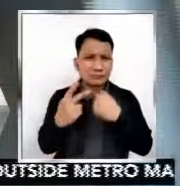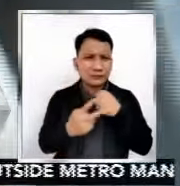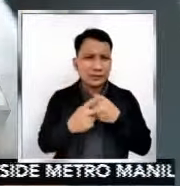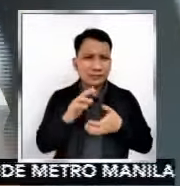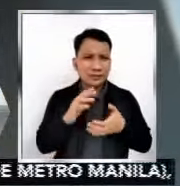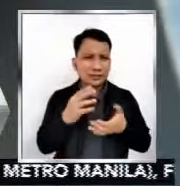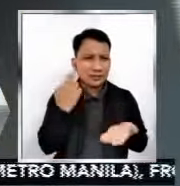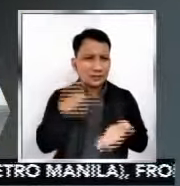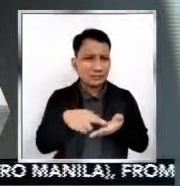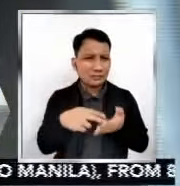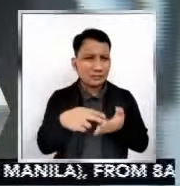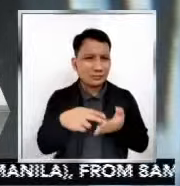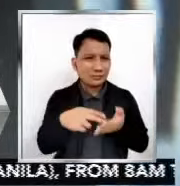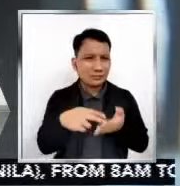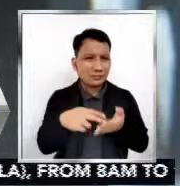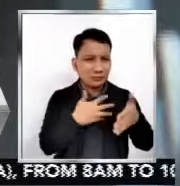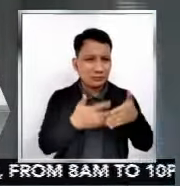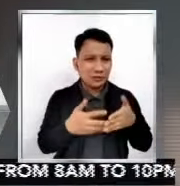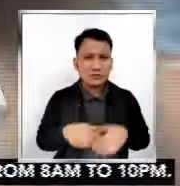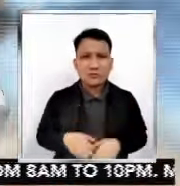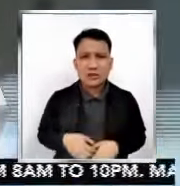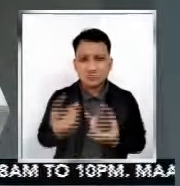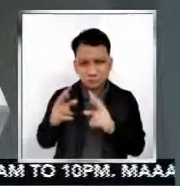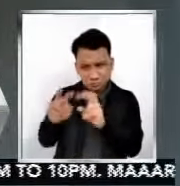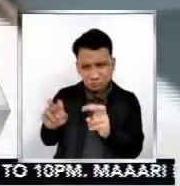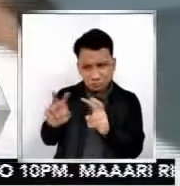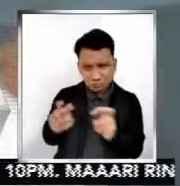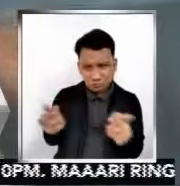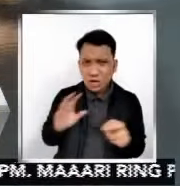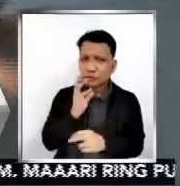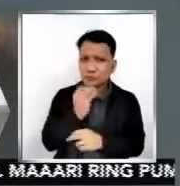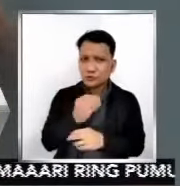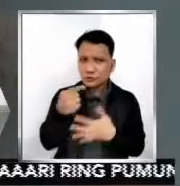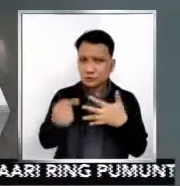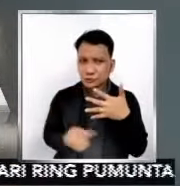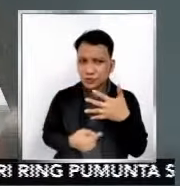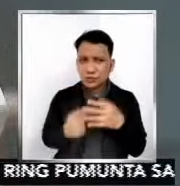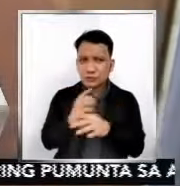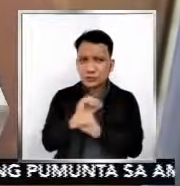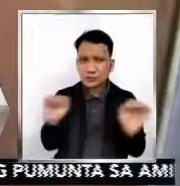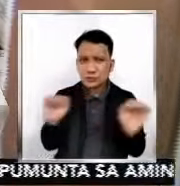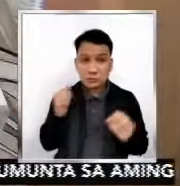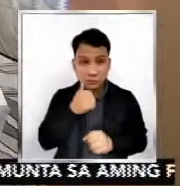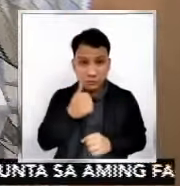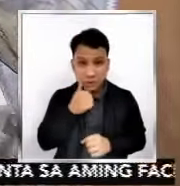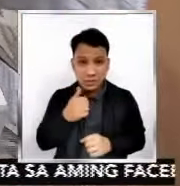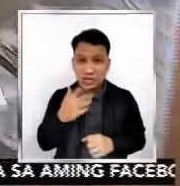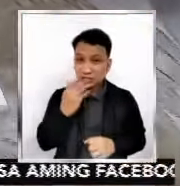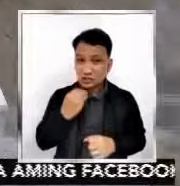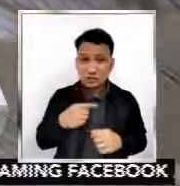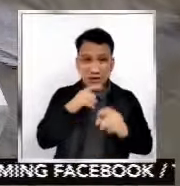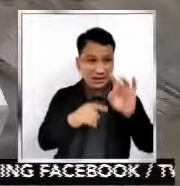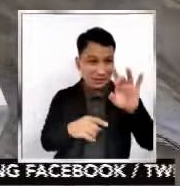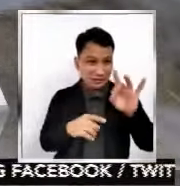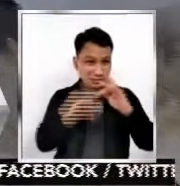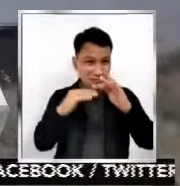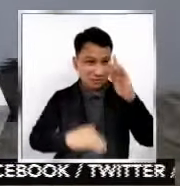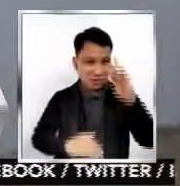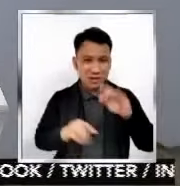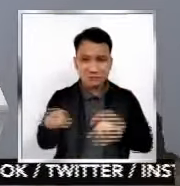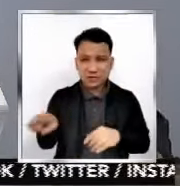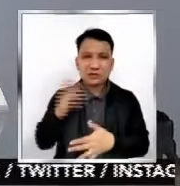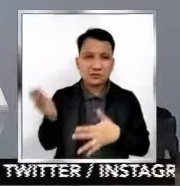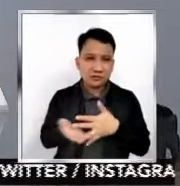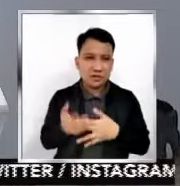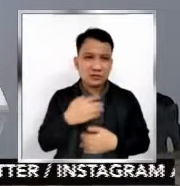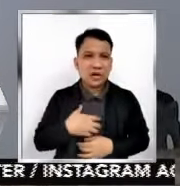Magsasagawa ng dental examination para malaman kung sino sa mga sinagip na babae ang minor de edad, habang sasampahan naman ng reklamo ang nasa likod ng prostitution